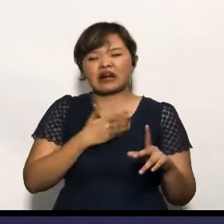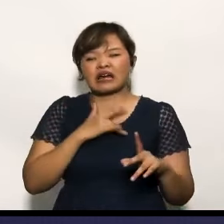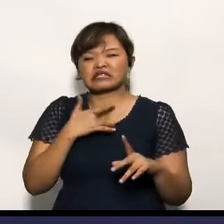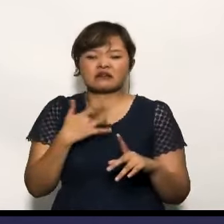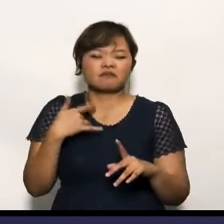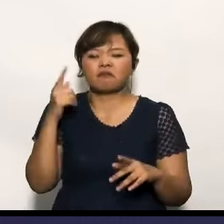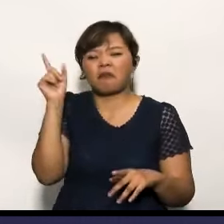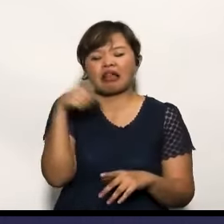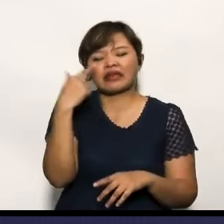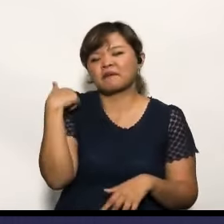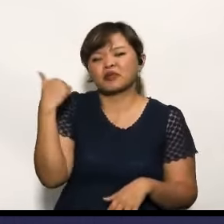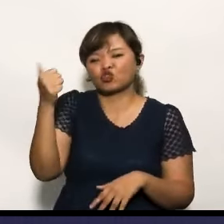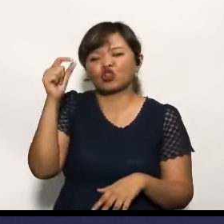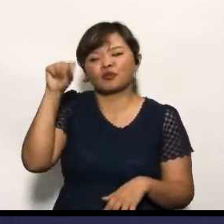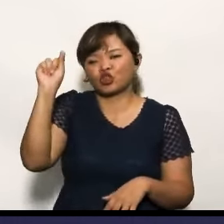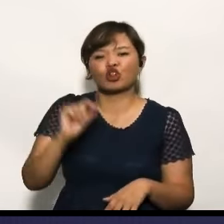paling benar.